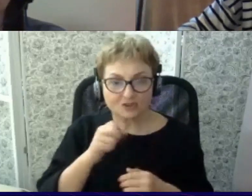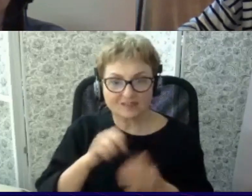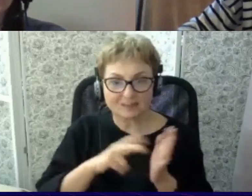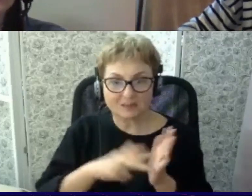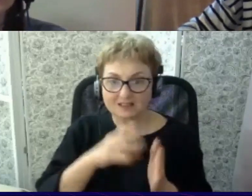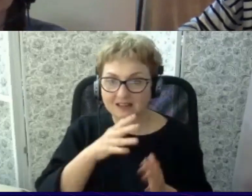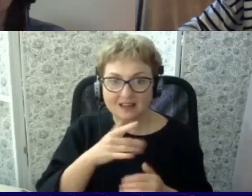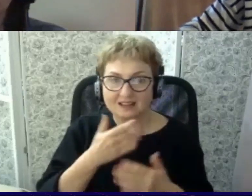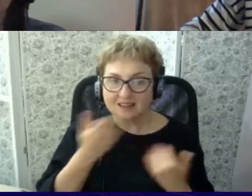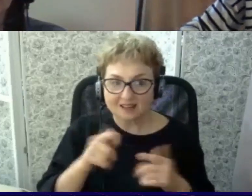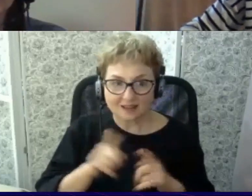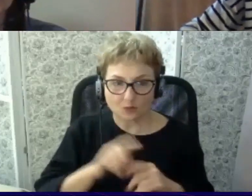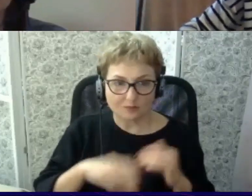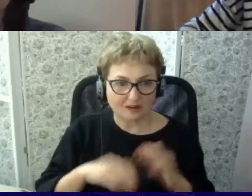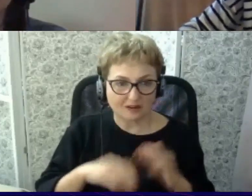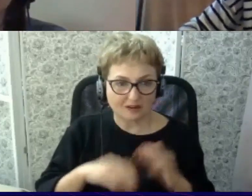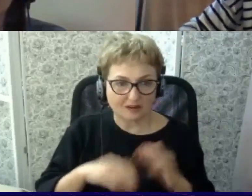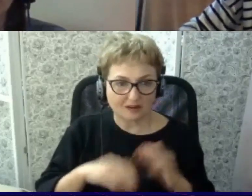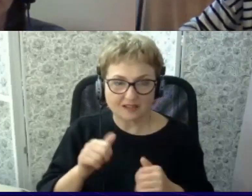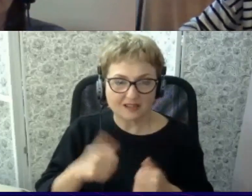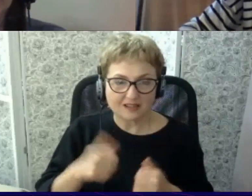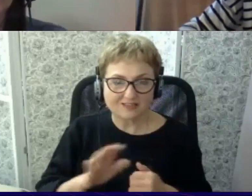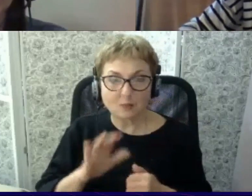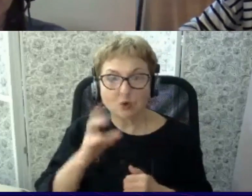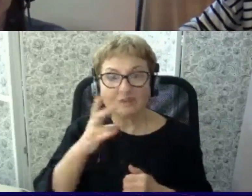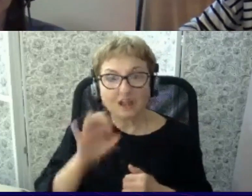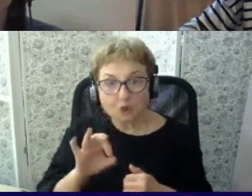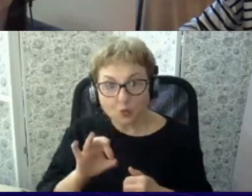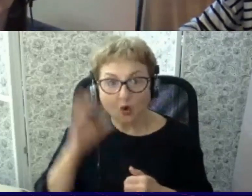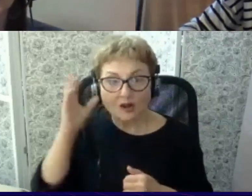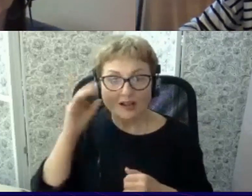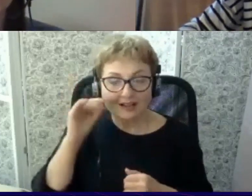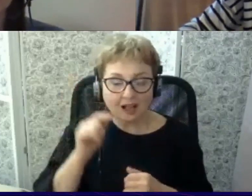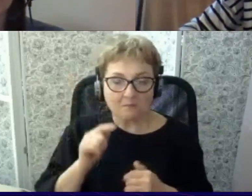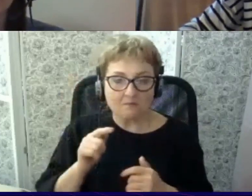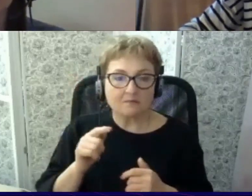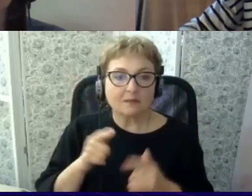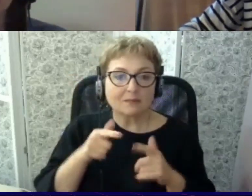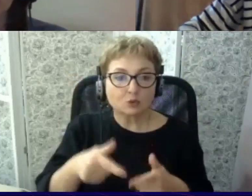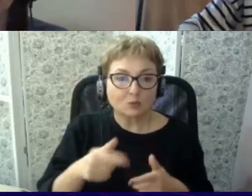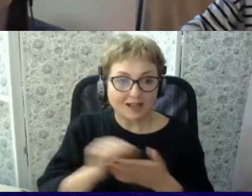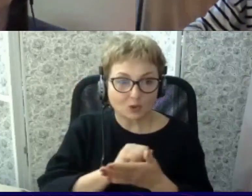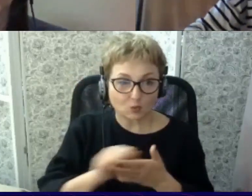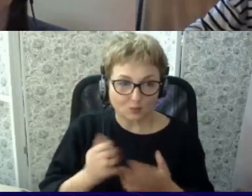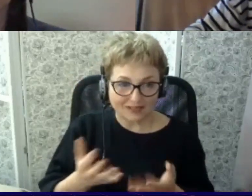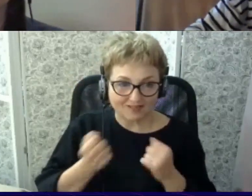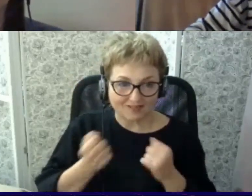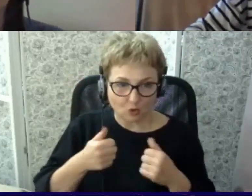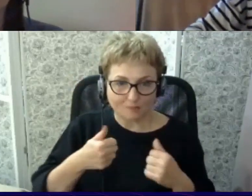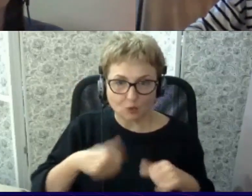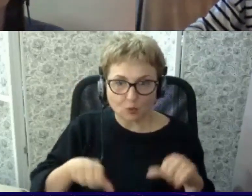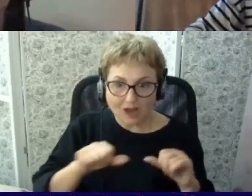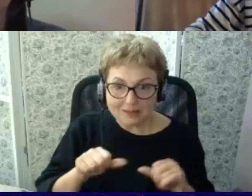18 лет, нет, такая практика не сформирована, но когда поступают документы в